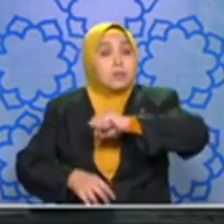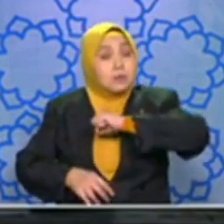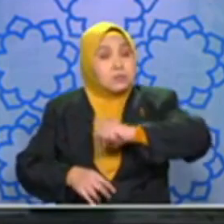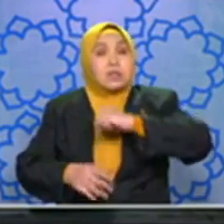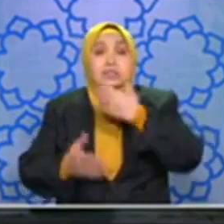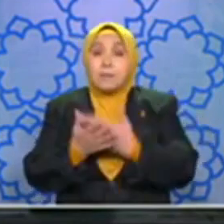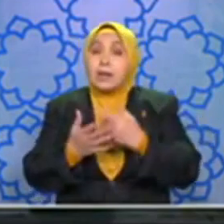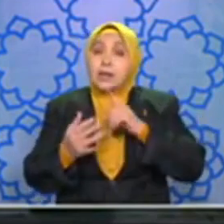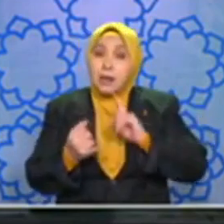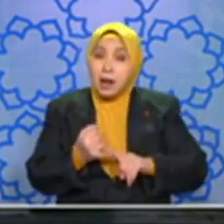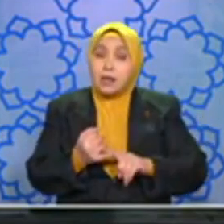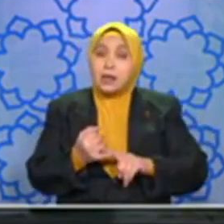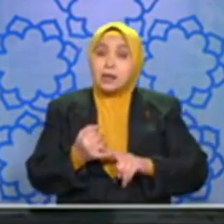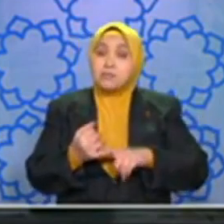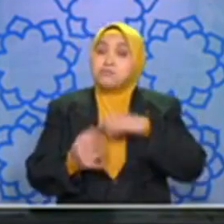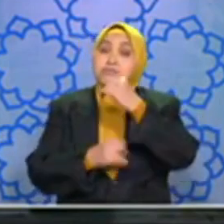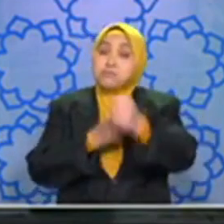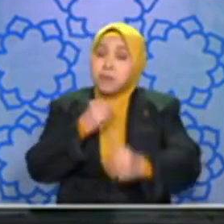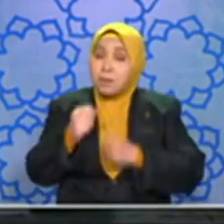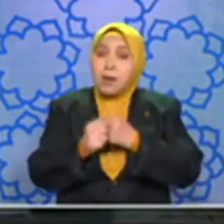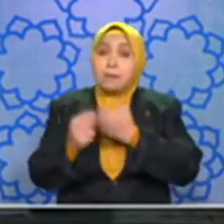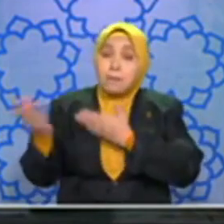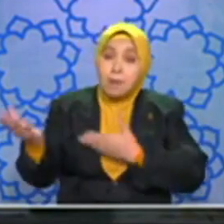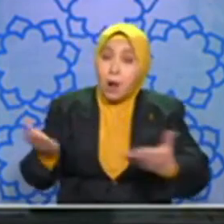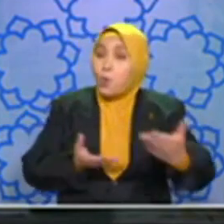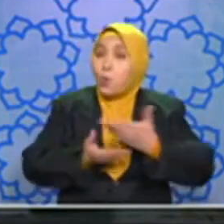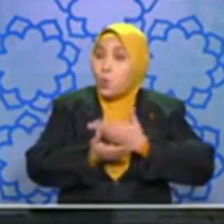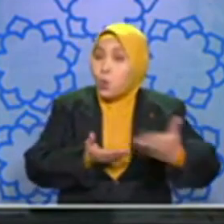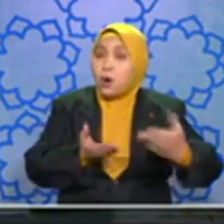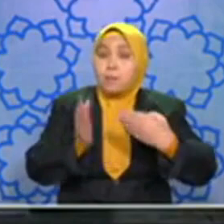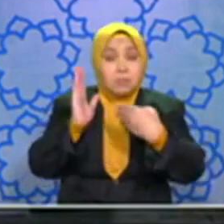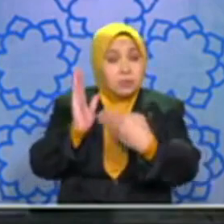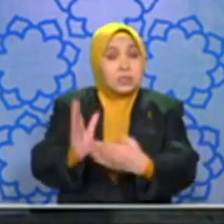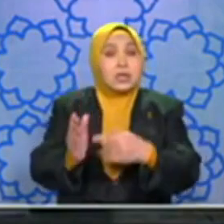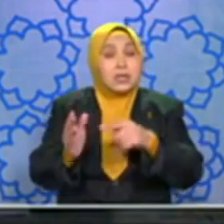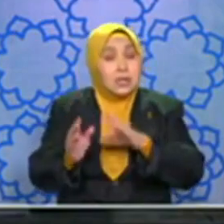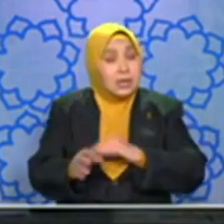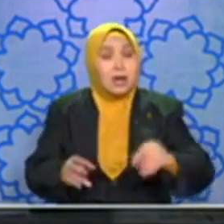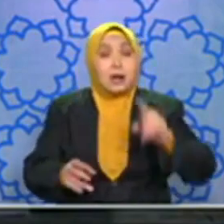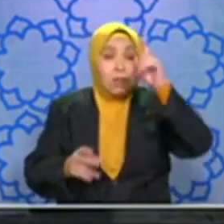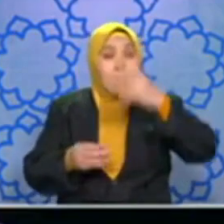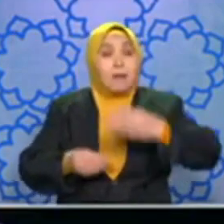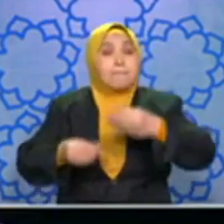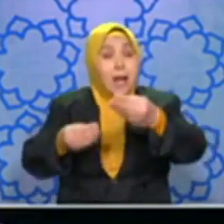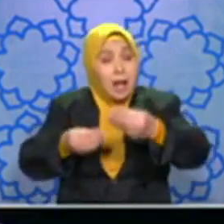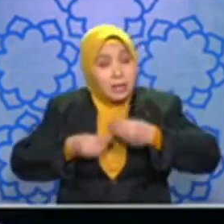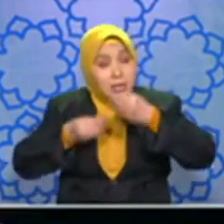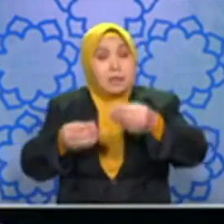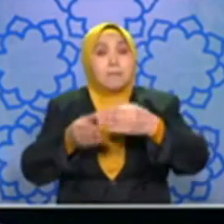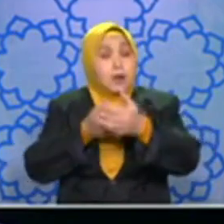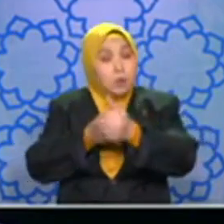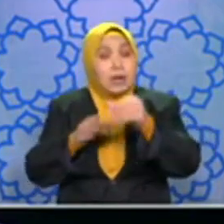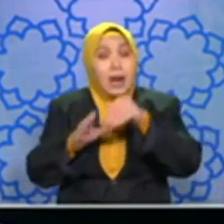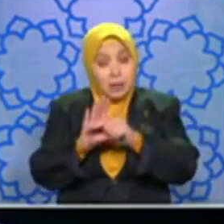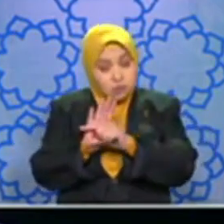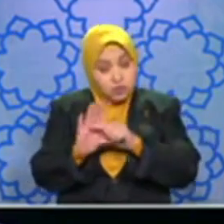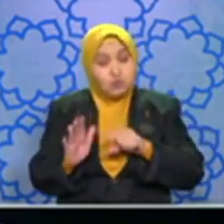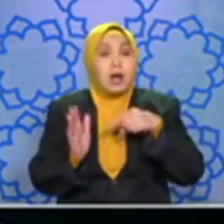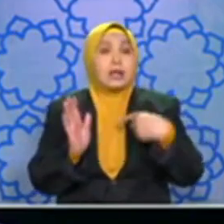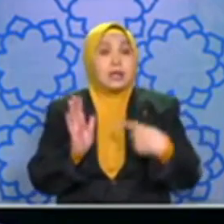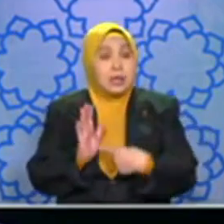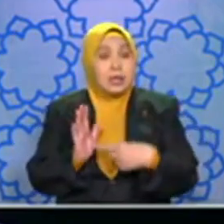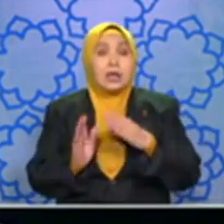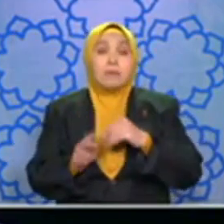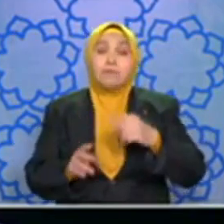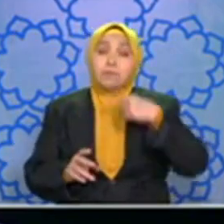ke akhir zaman membawa risalah ini. Dan Allah berikan panduan itu dalam surah ini. Ya, Allah beritahu sebelum